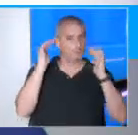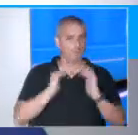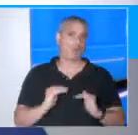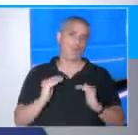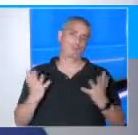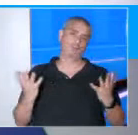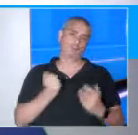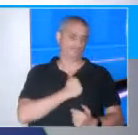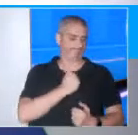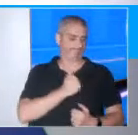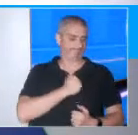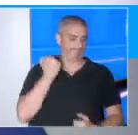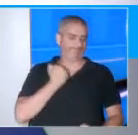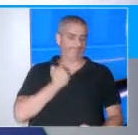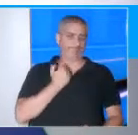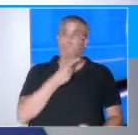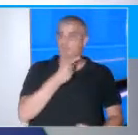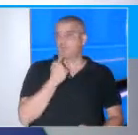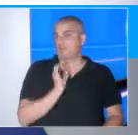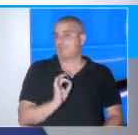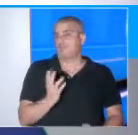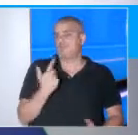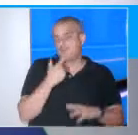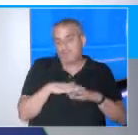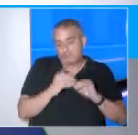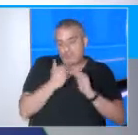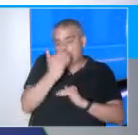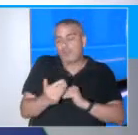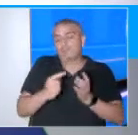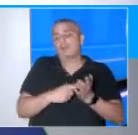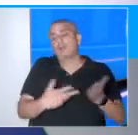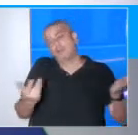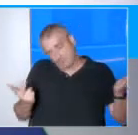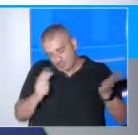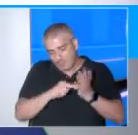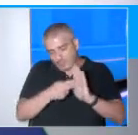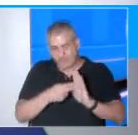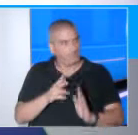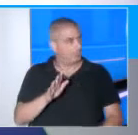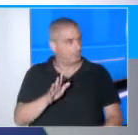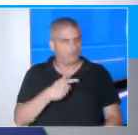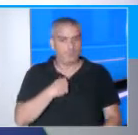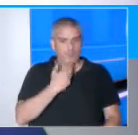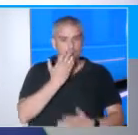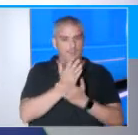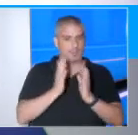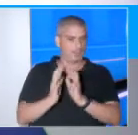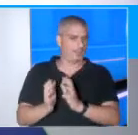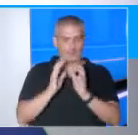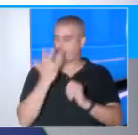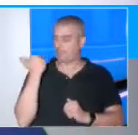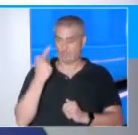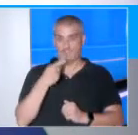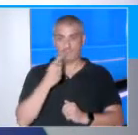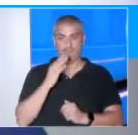מה שנקרא, הדוקים דתית, וזאת האמת, וההתנצלות באה אחר כך, כי אתה יודע, פוליטיקה. אז בואו נחלק את זה למה היה, האם